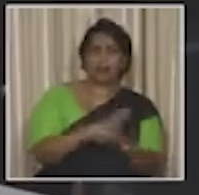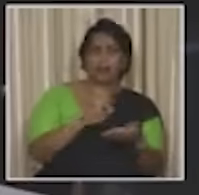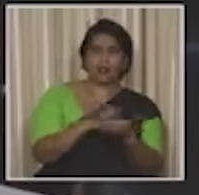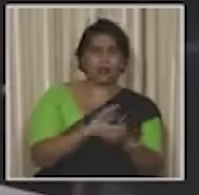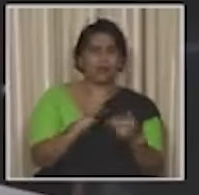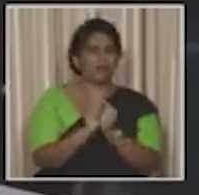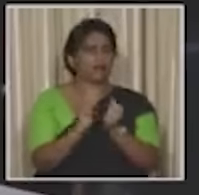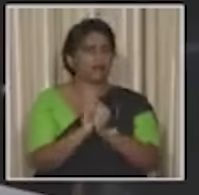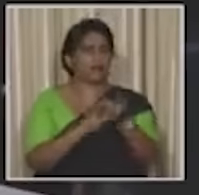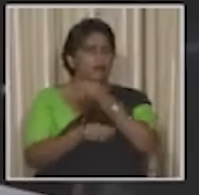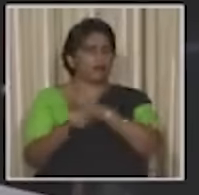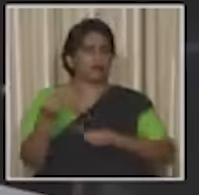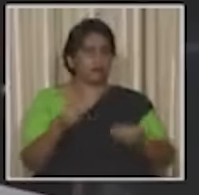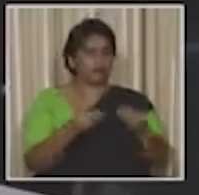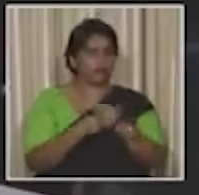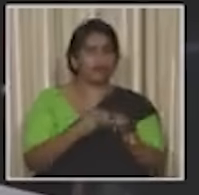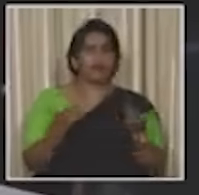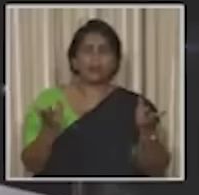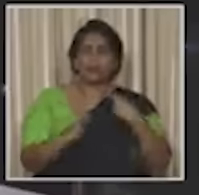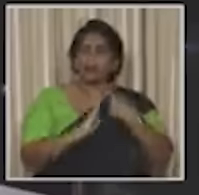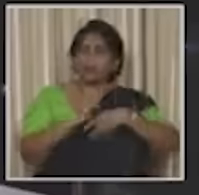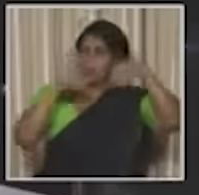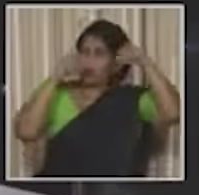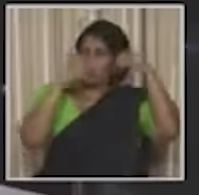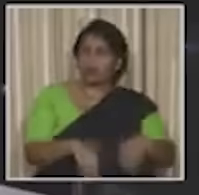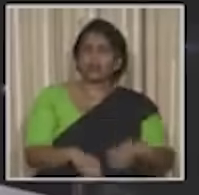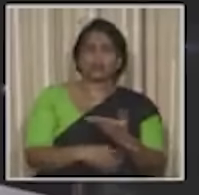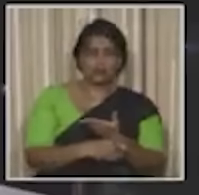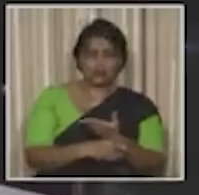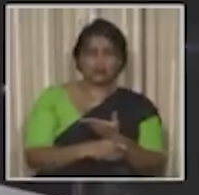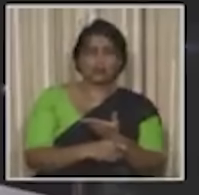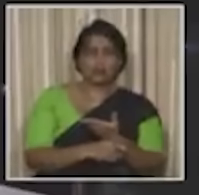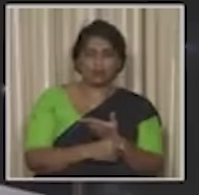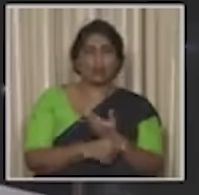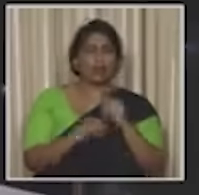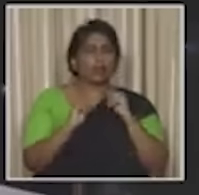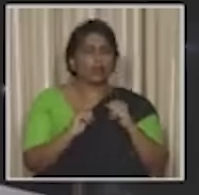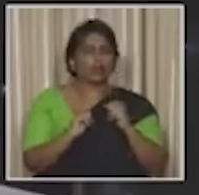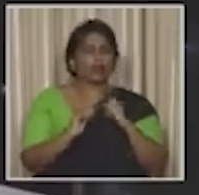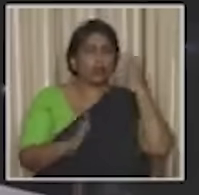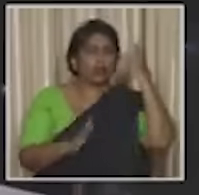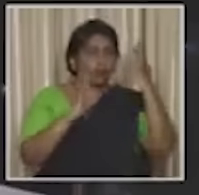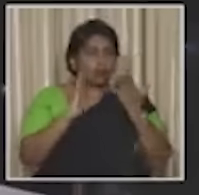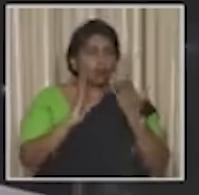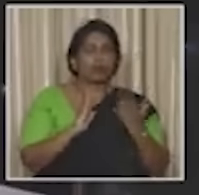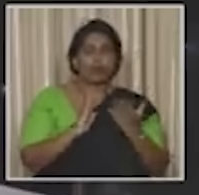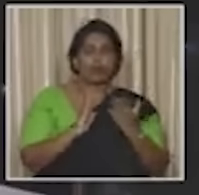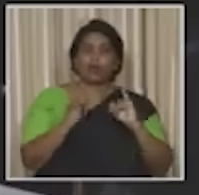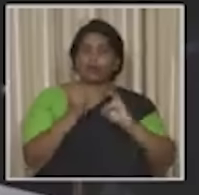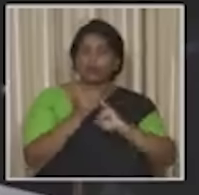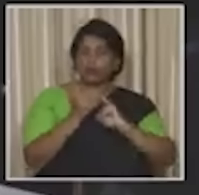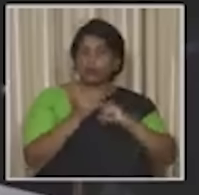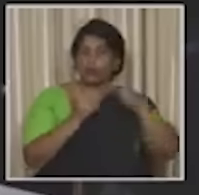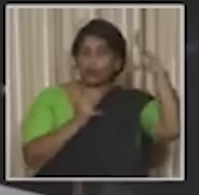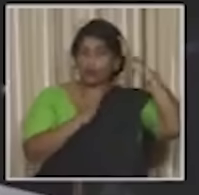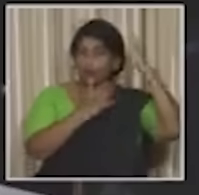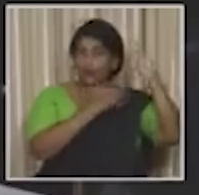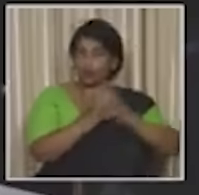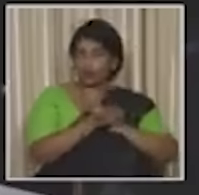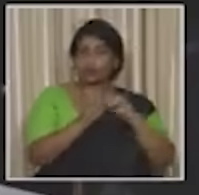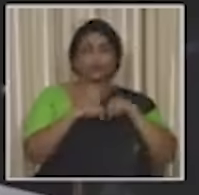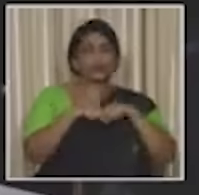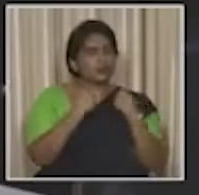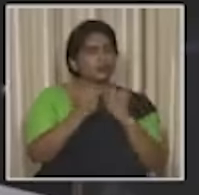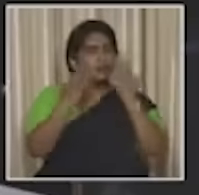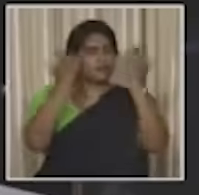denu. Memang ini merata prapatre patkari. Ayi apera loke sola nispadni pira samaga